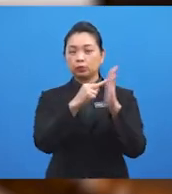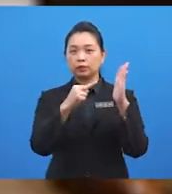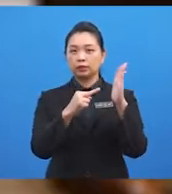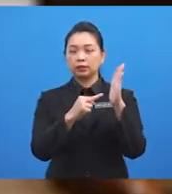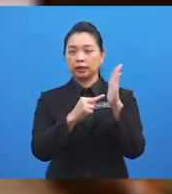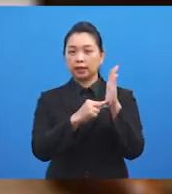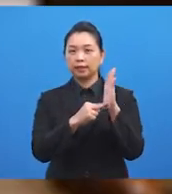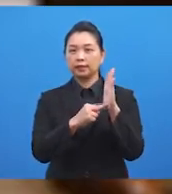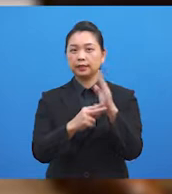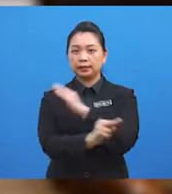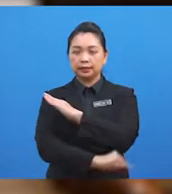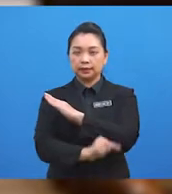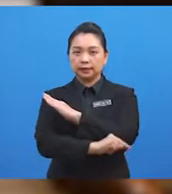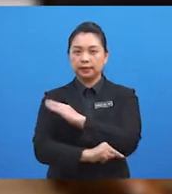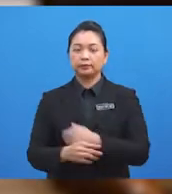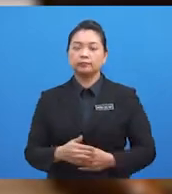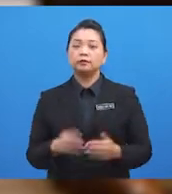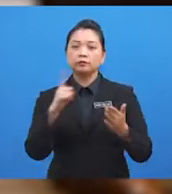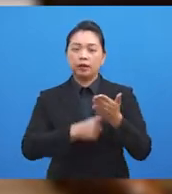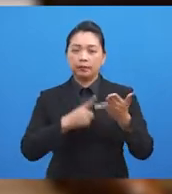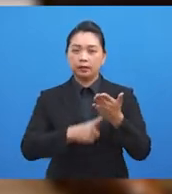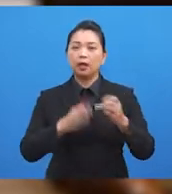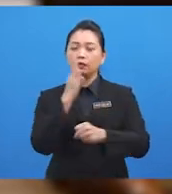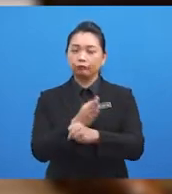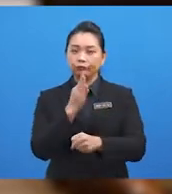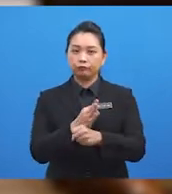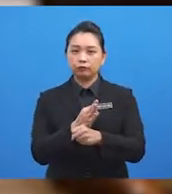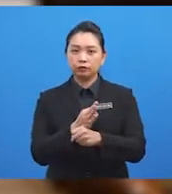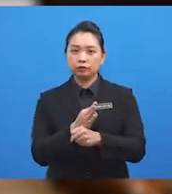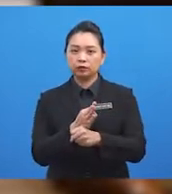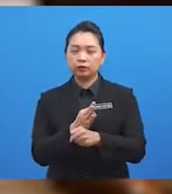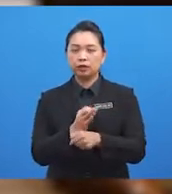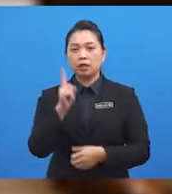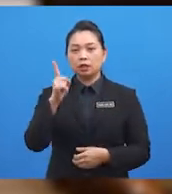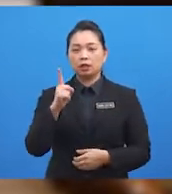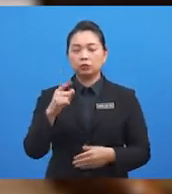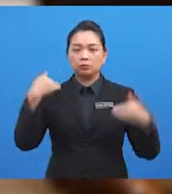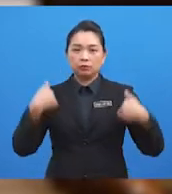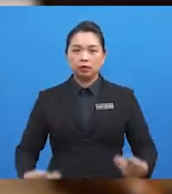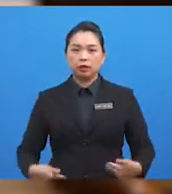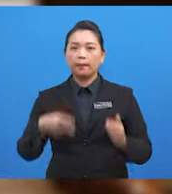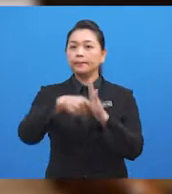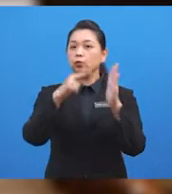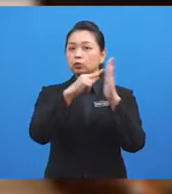Negeri. Persoalannya, apakah fungsi atau peranan sesebuah badan perundangan?